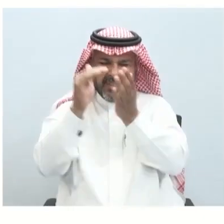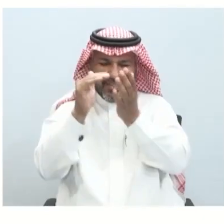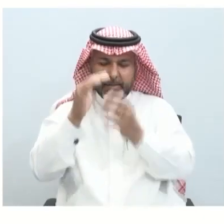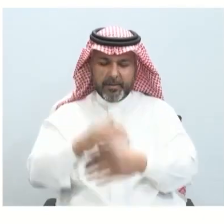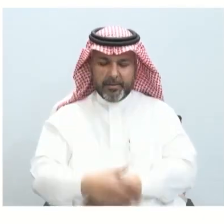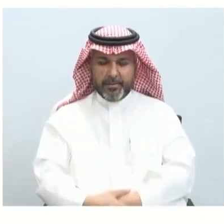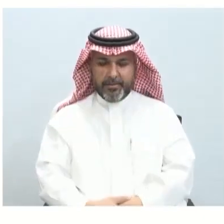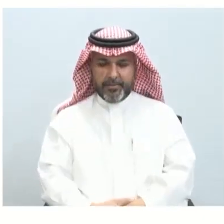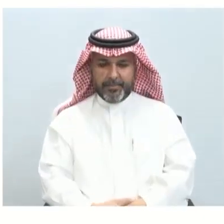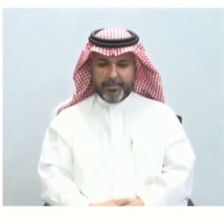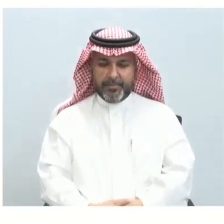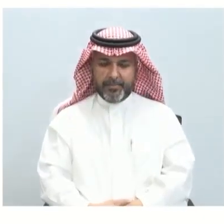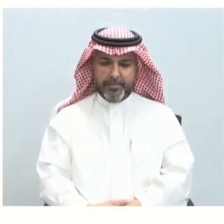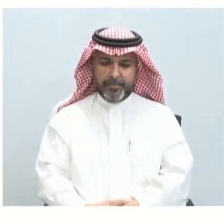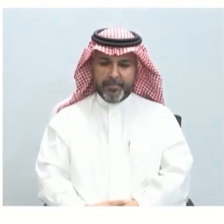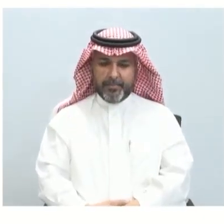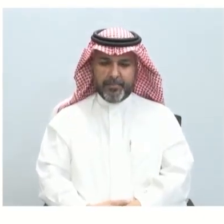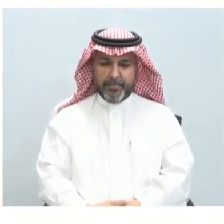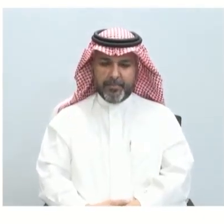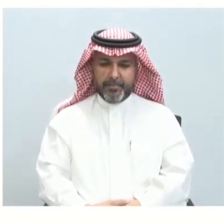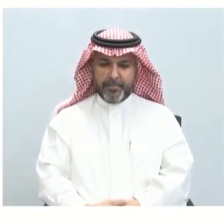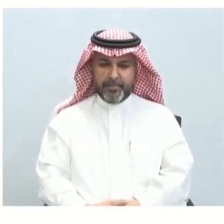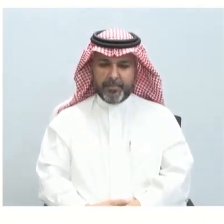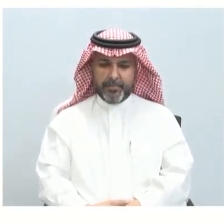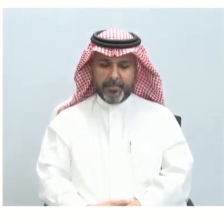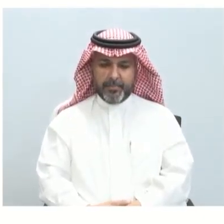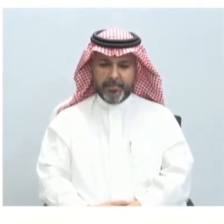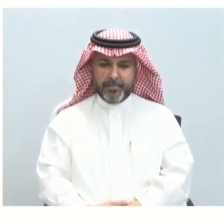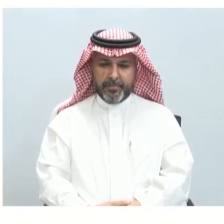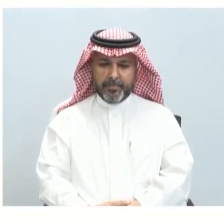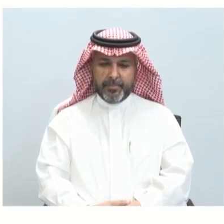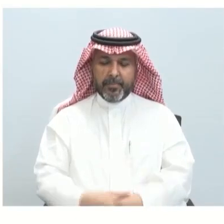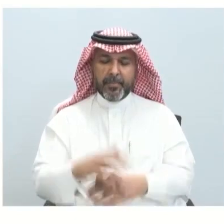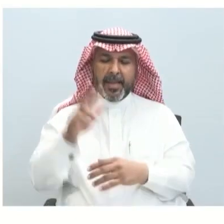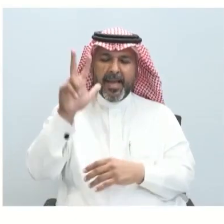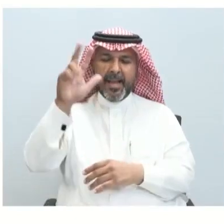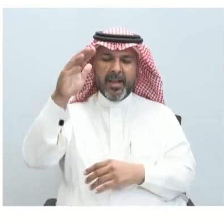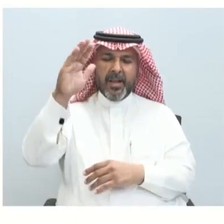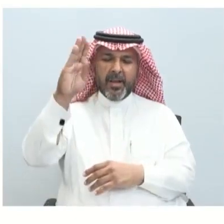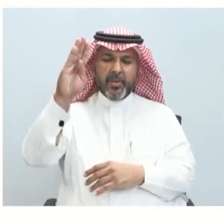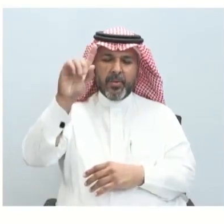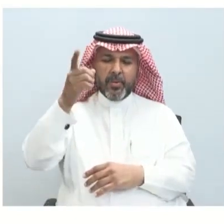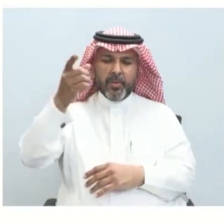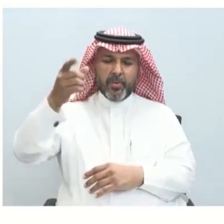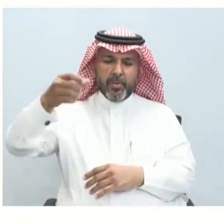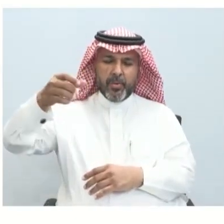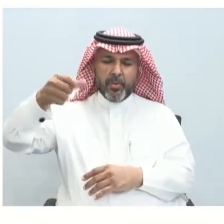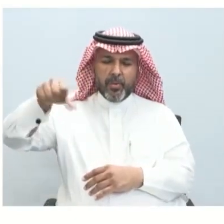اكبر السؤال الثاني عشر صف وصفي كيف تتغير الكروموسومات في اثناء المرحله من دوره